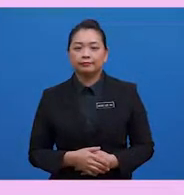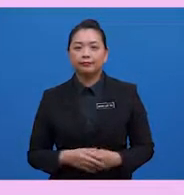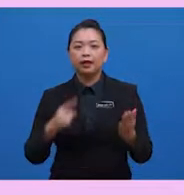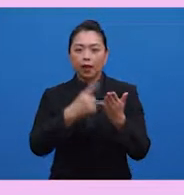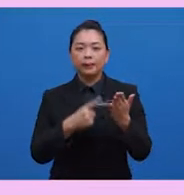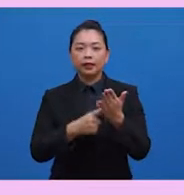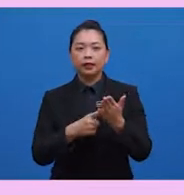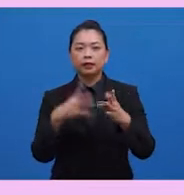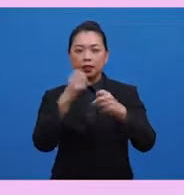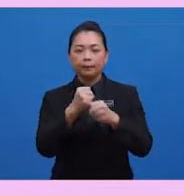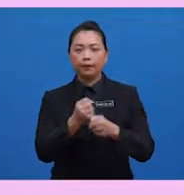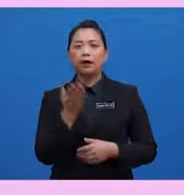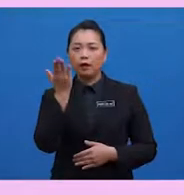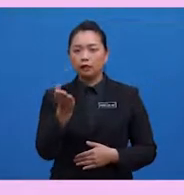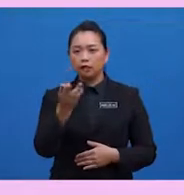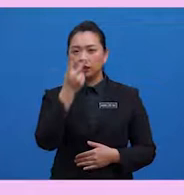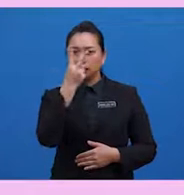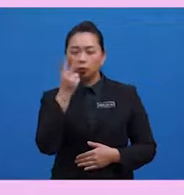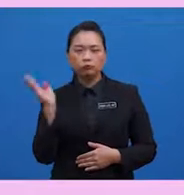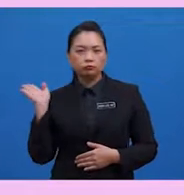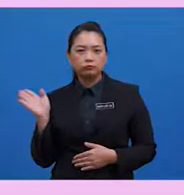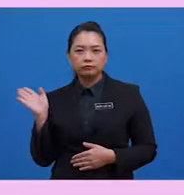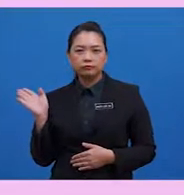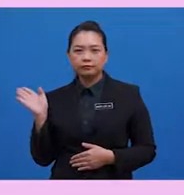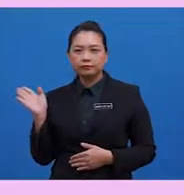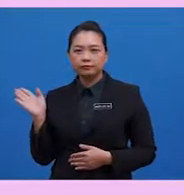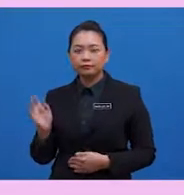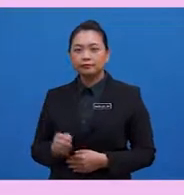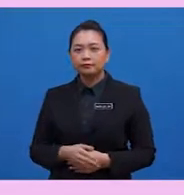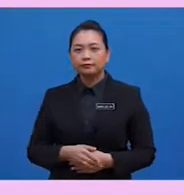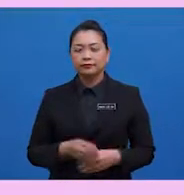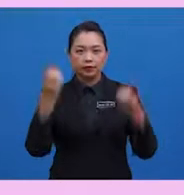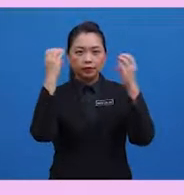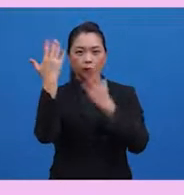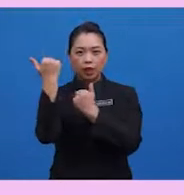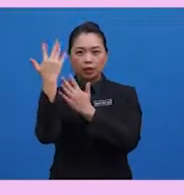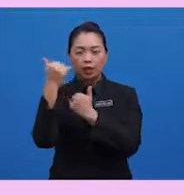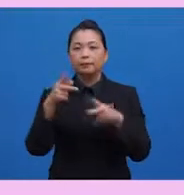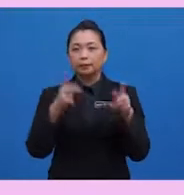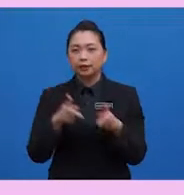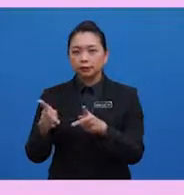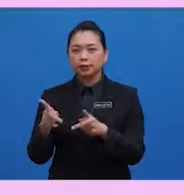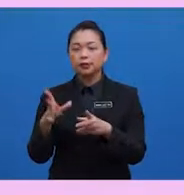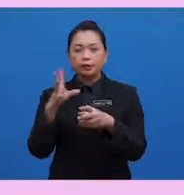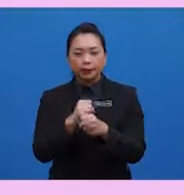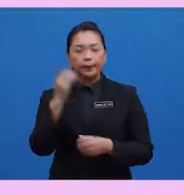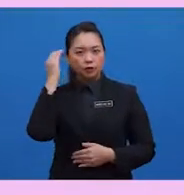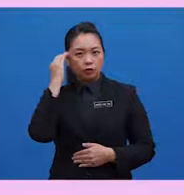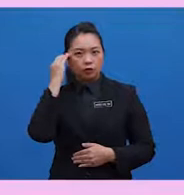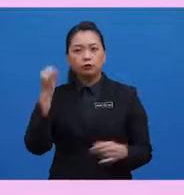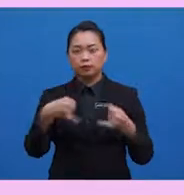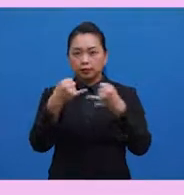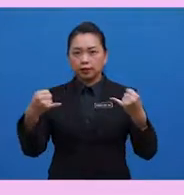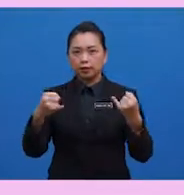Apakah yang dapat anda perhatikan daripada gambar tersebut? Cikgu harap pelajar dapat mengenal pasti